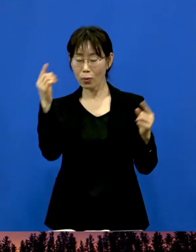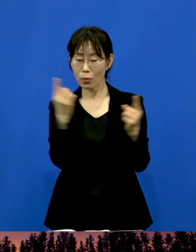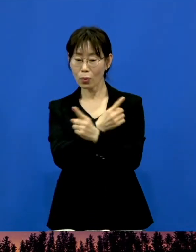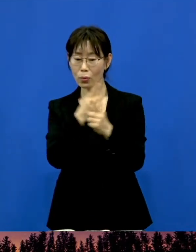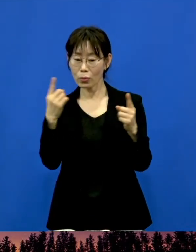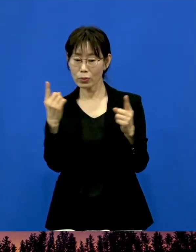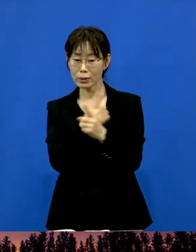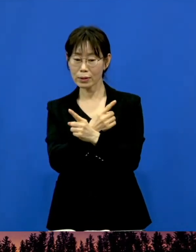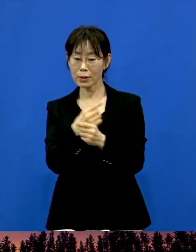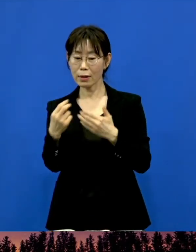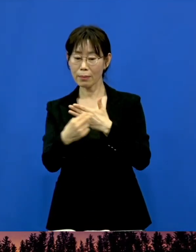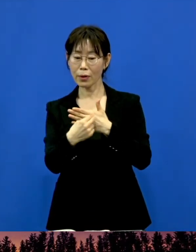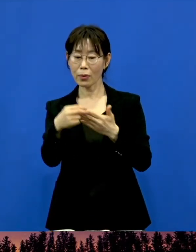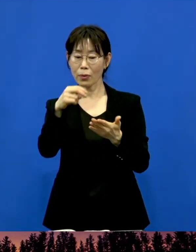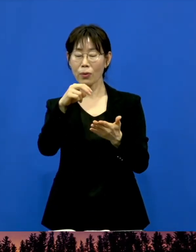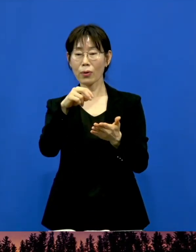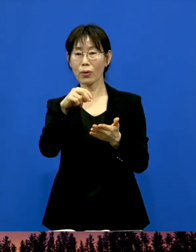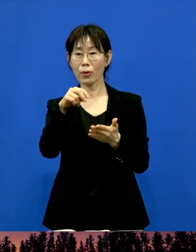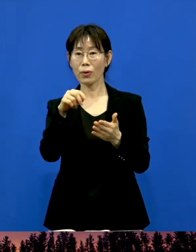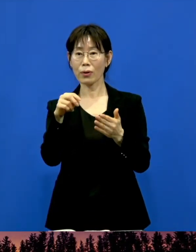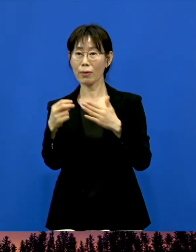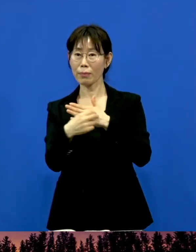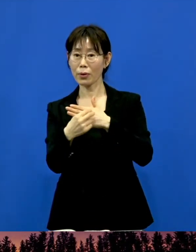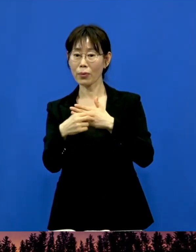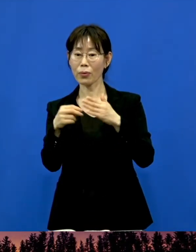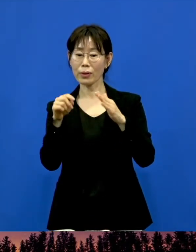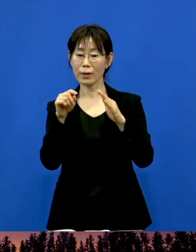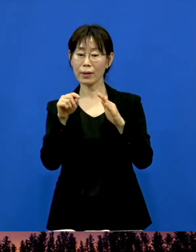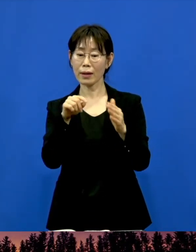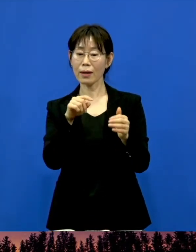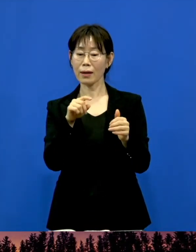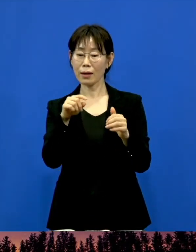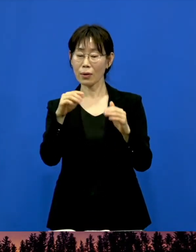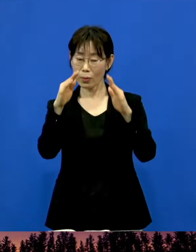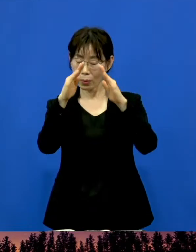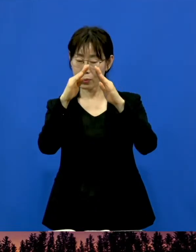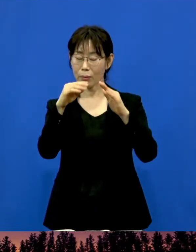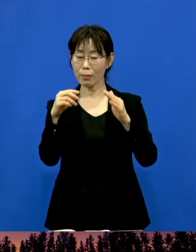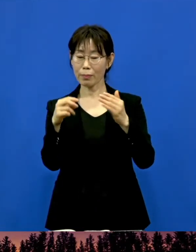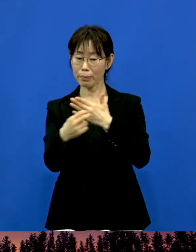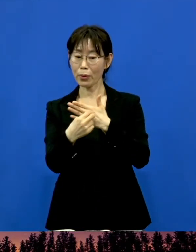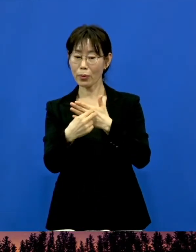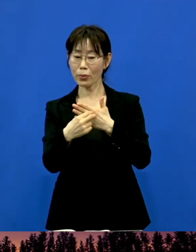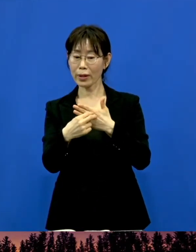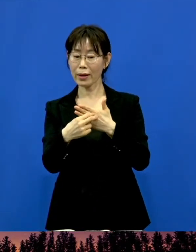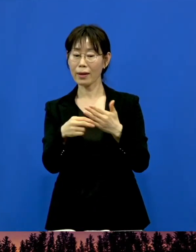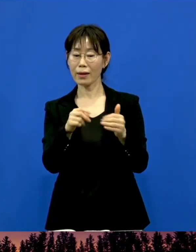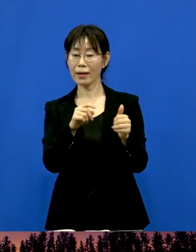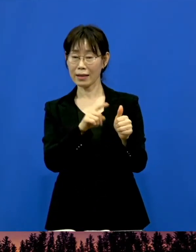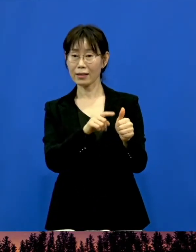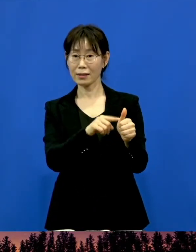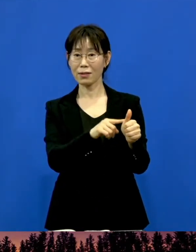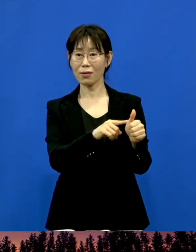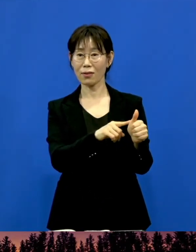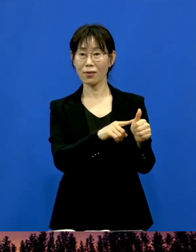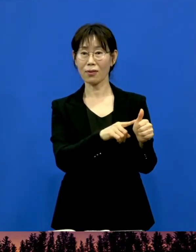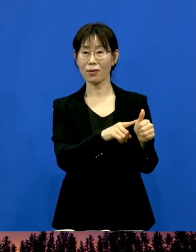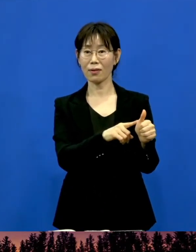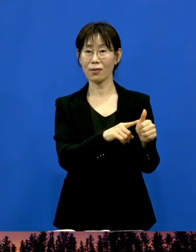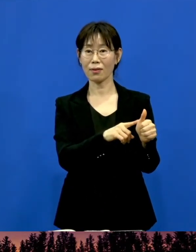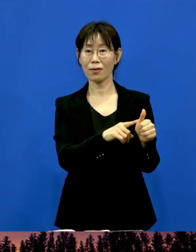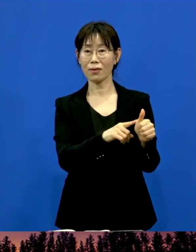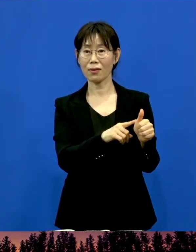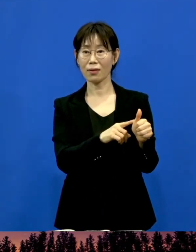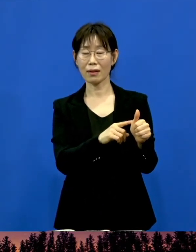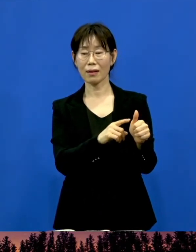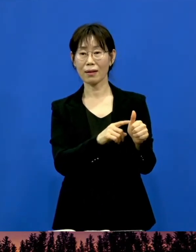처음으로 돌아간 다음 나는 결코 첫 번째 그 경험을 내가 하지